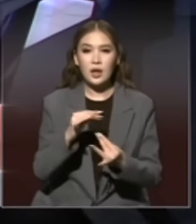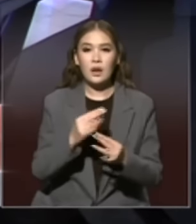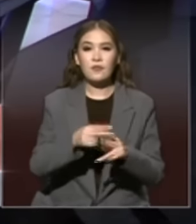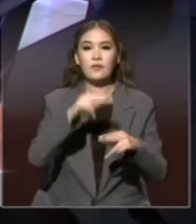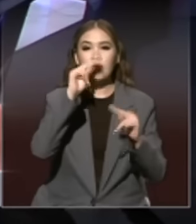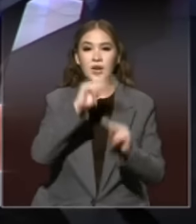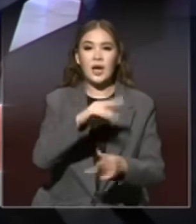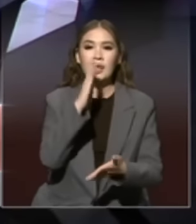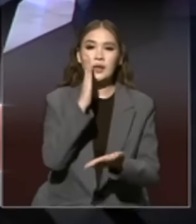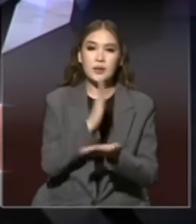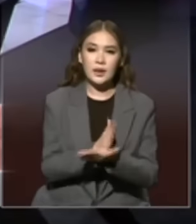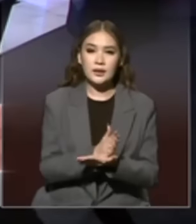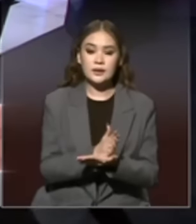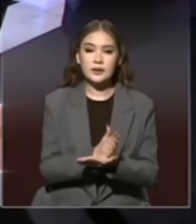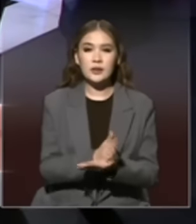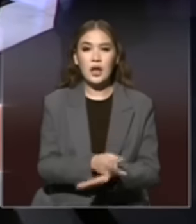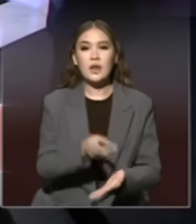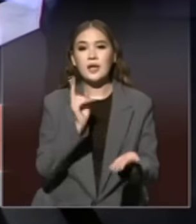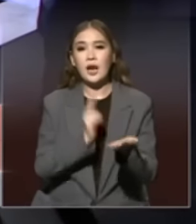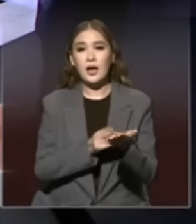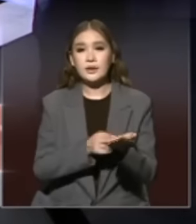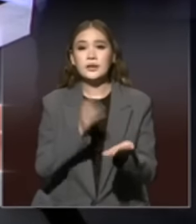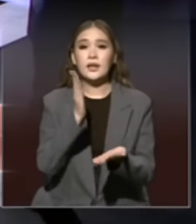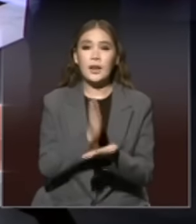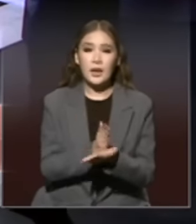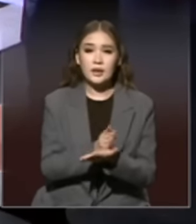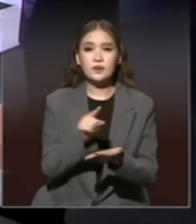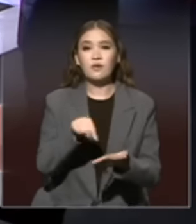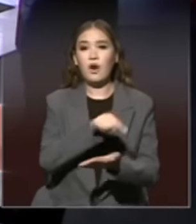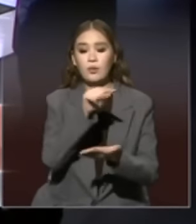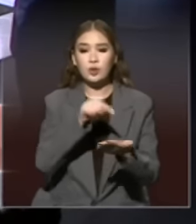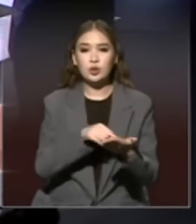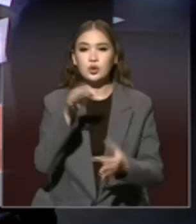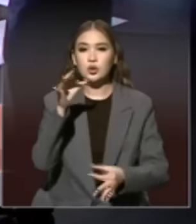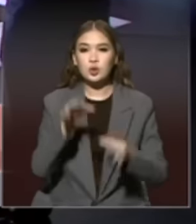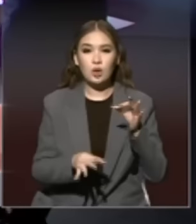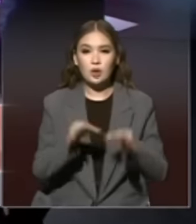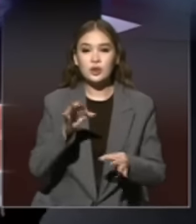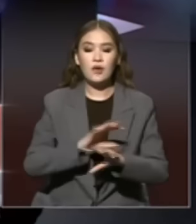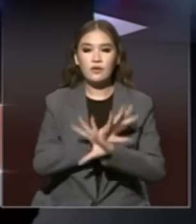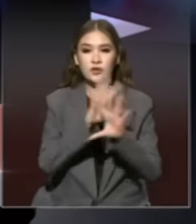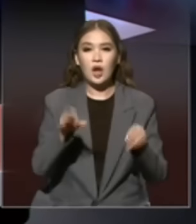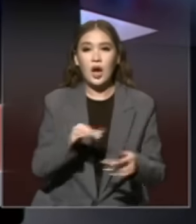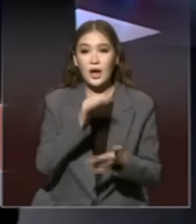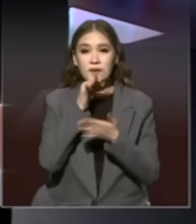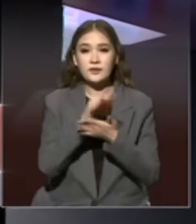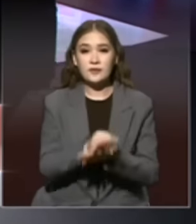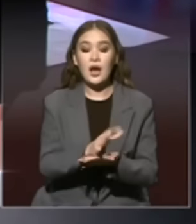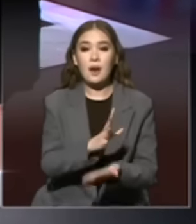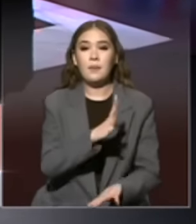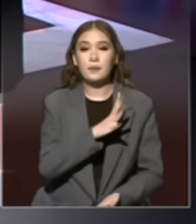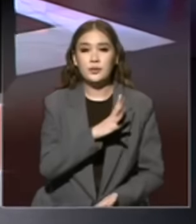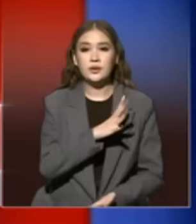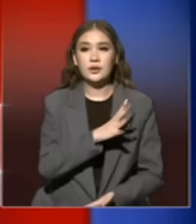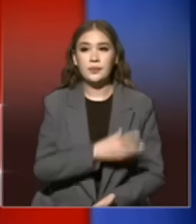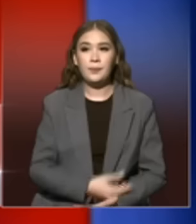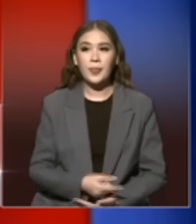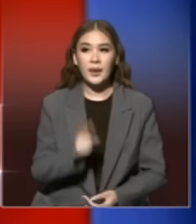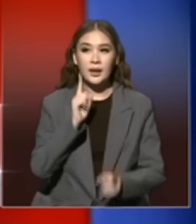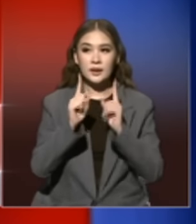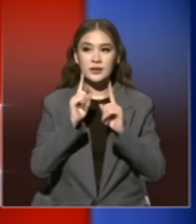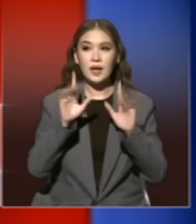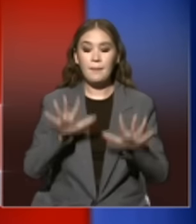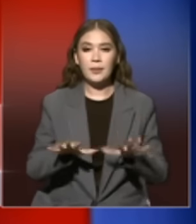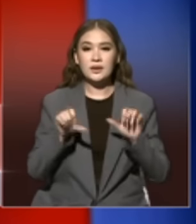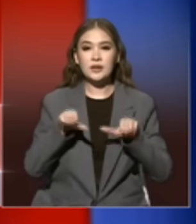бар ма, жаңағы дәлелденді ма деген сұрақтарды қойып, сот алқабилермен жаңағы кеңесі бөлмесінде